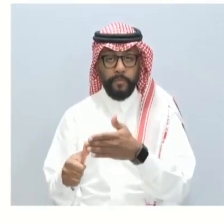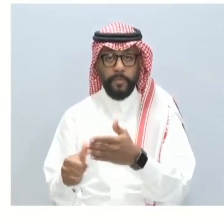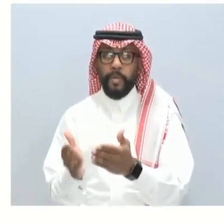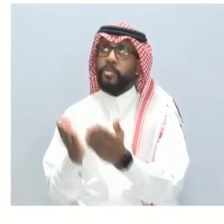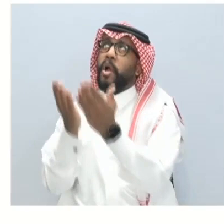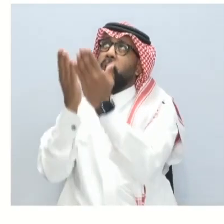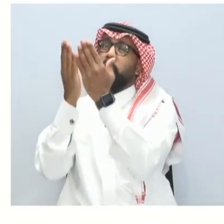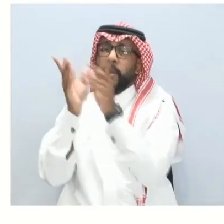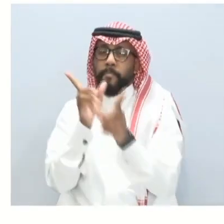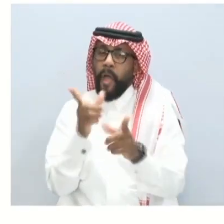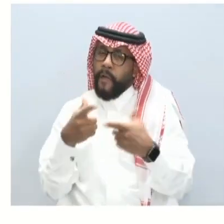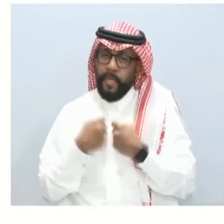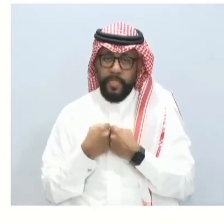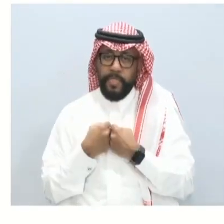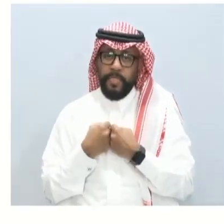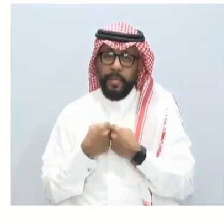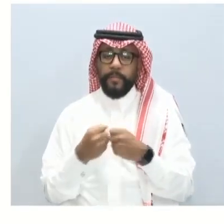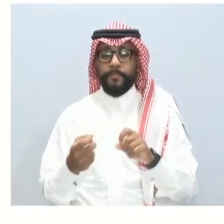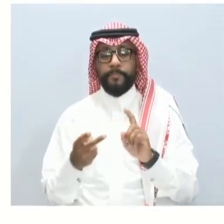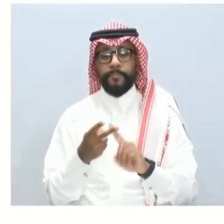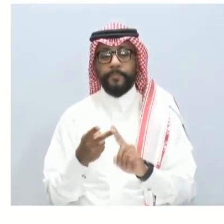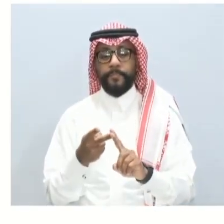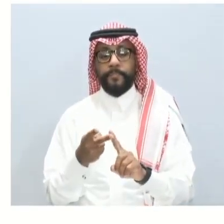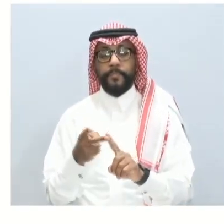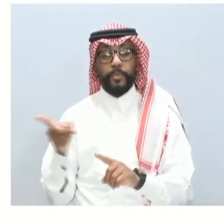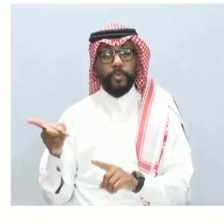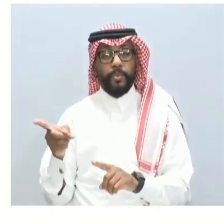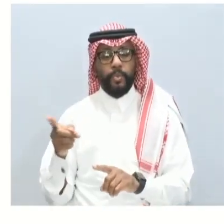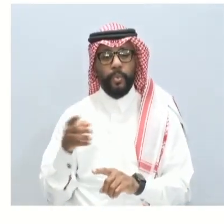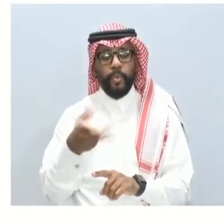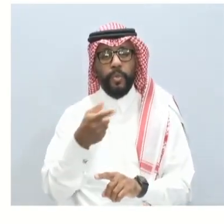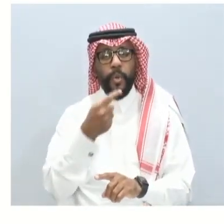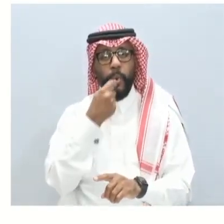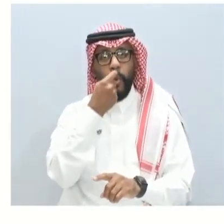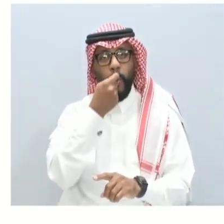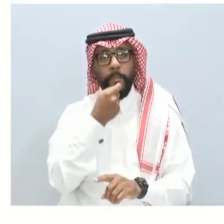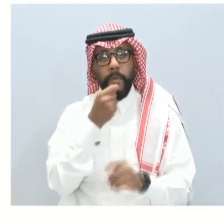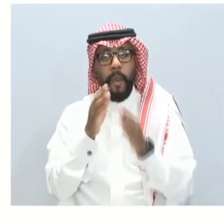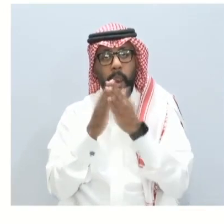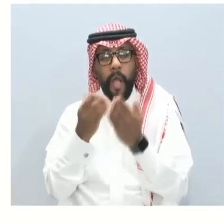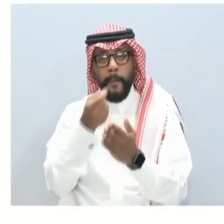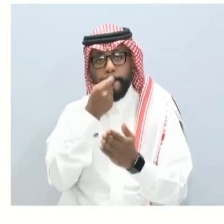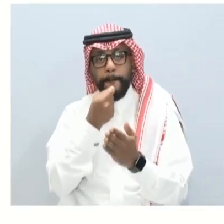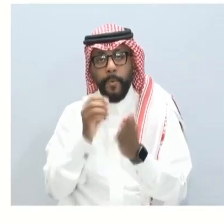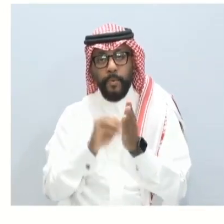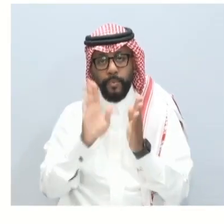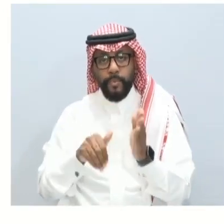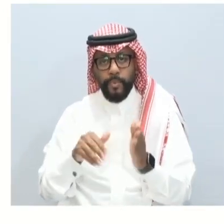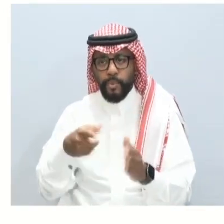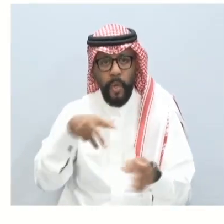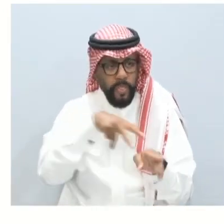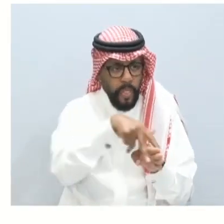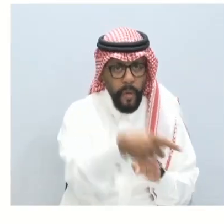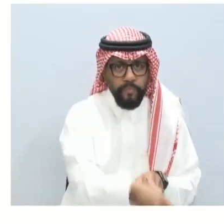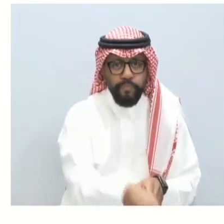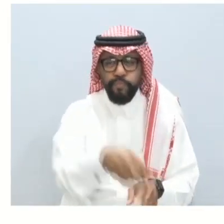ان يعافينا منه هذا الامر كفر التكذيب هو المذكور في قوله جل وعلا ومن اظلم